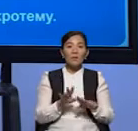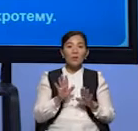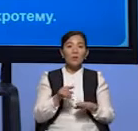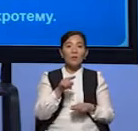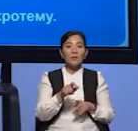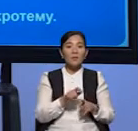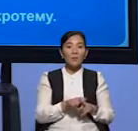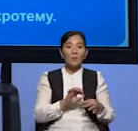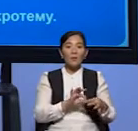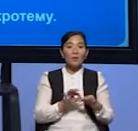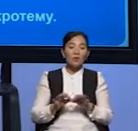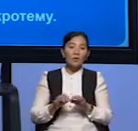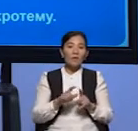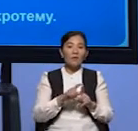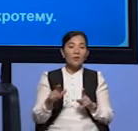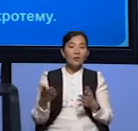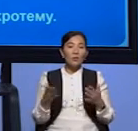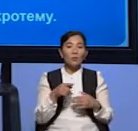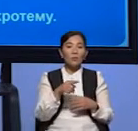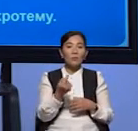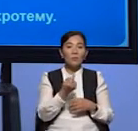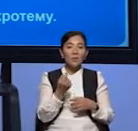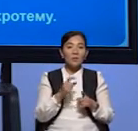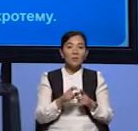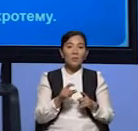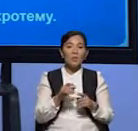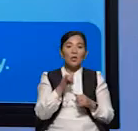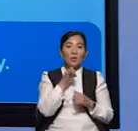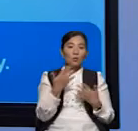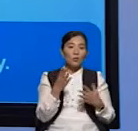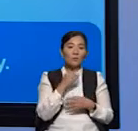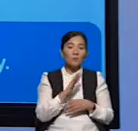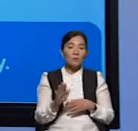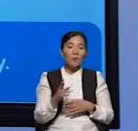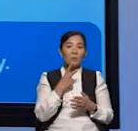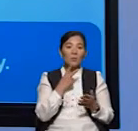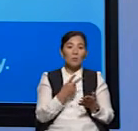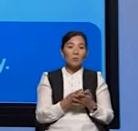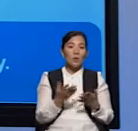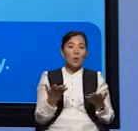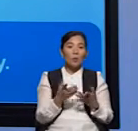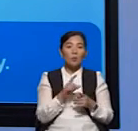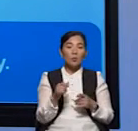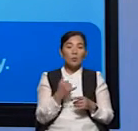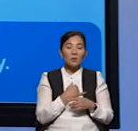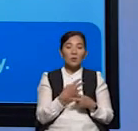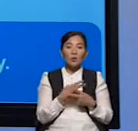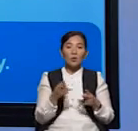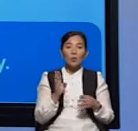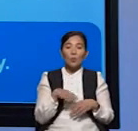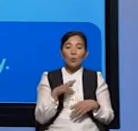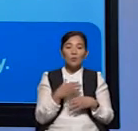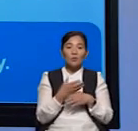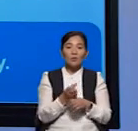слова, предложения и выражения, без которых данная микротема обойтись не может. Посмотрим, какой текст у нас